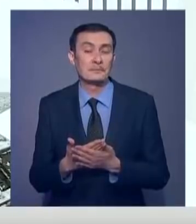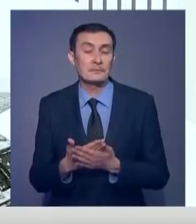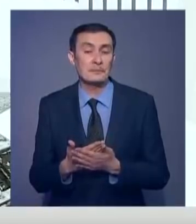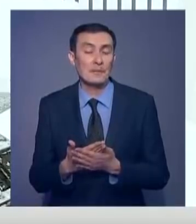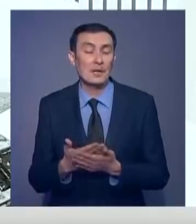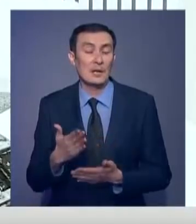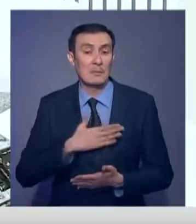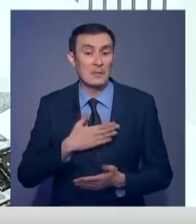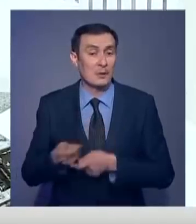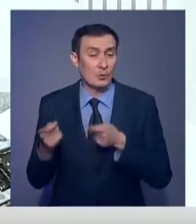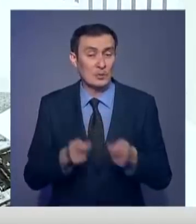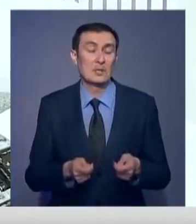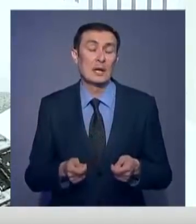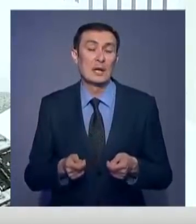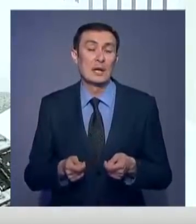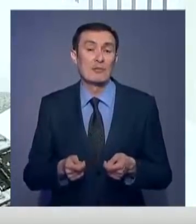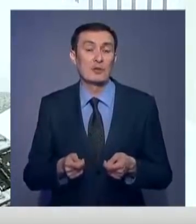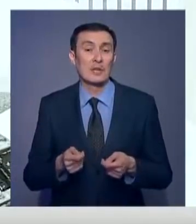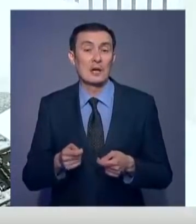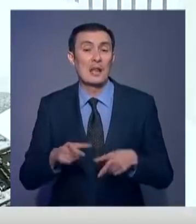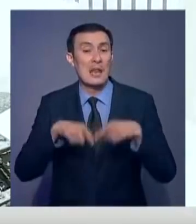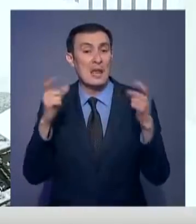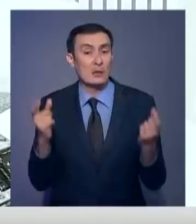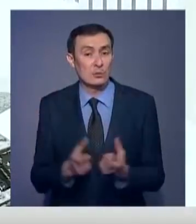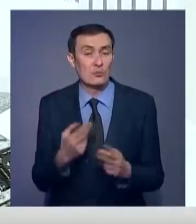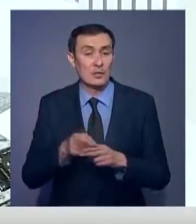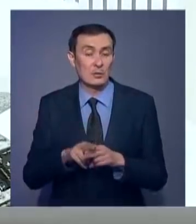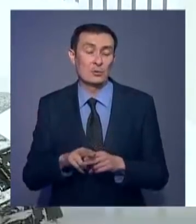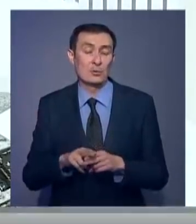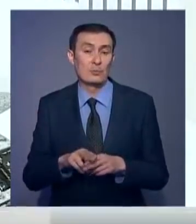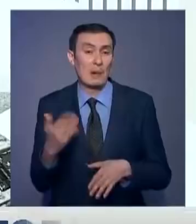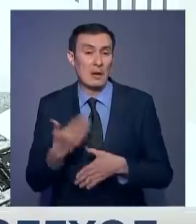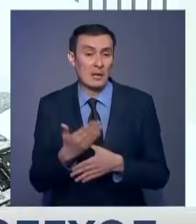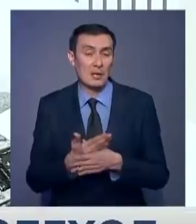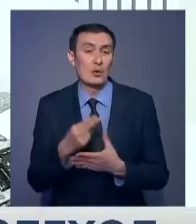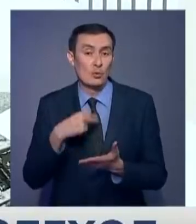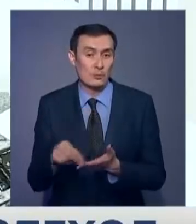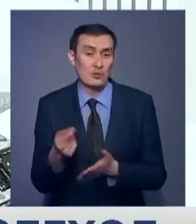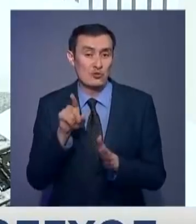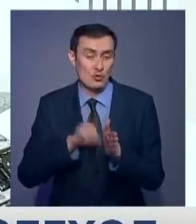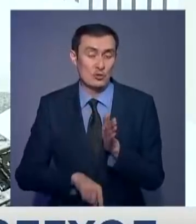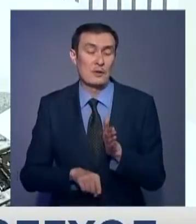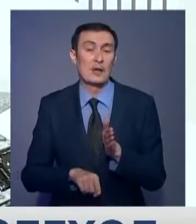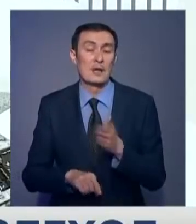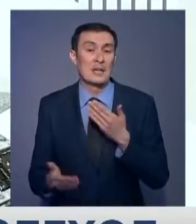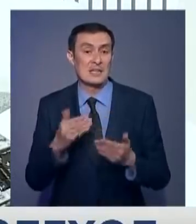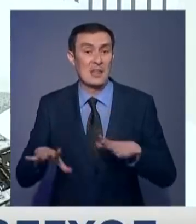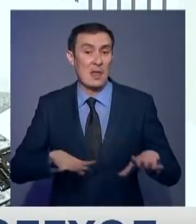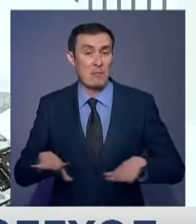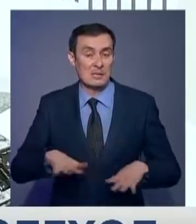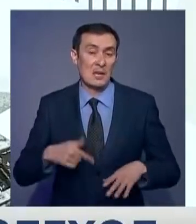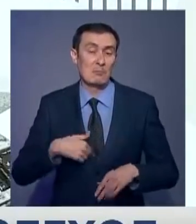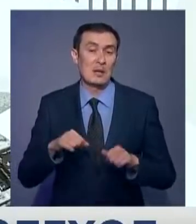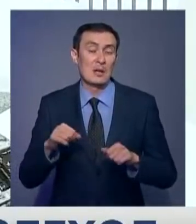сдать, а приносят сюда. Транспортерную ленту помогли найти там за какие-то небольшие деньги, но купили. Если на базаре мы ее